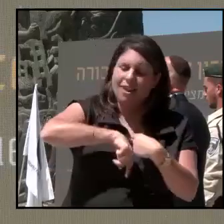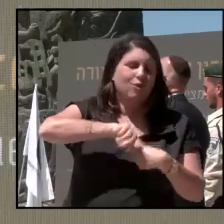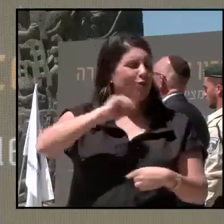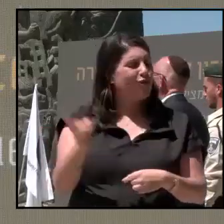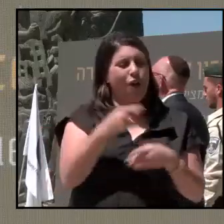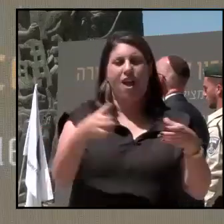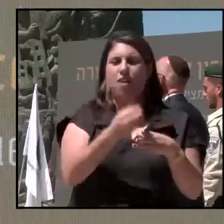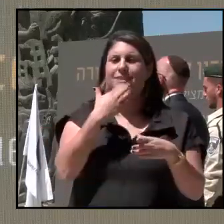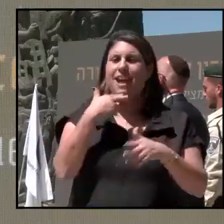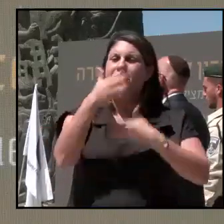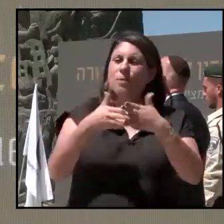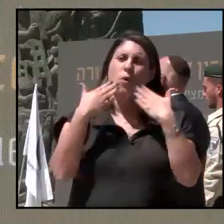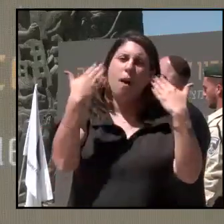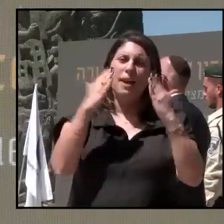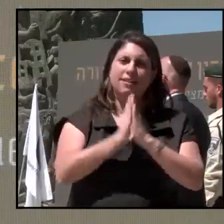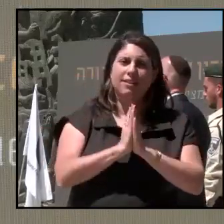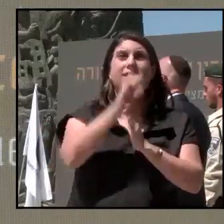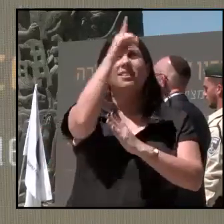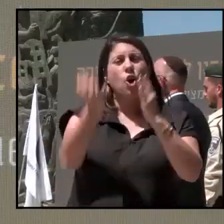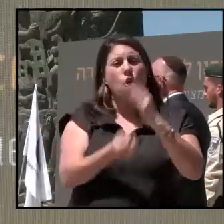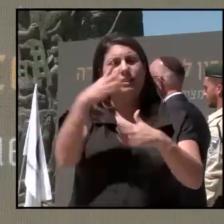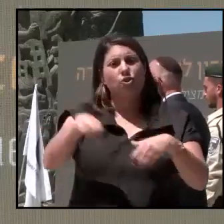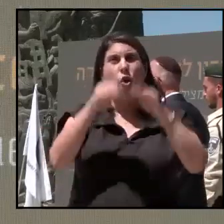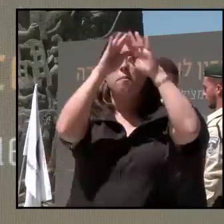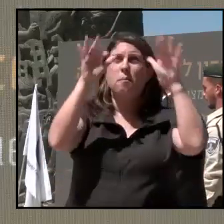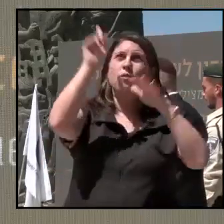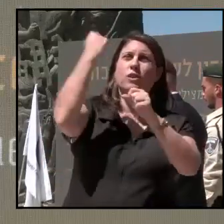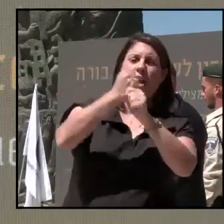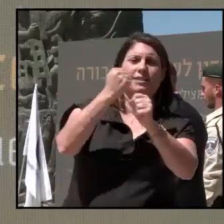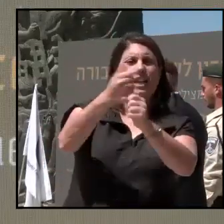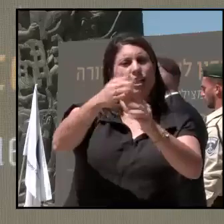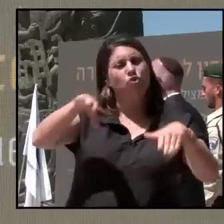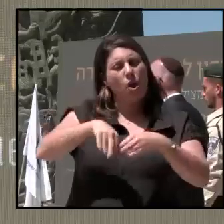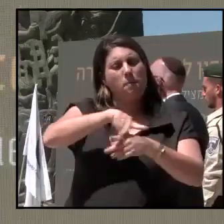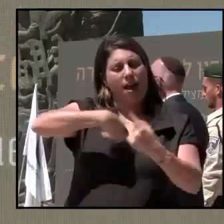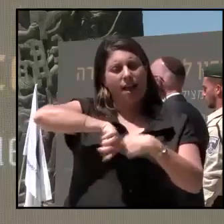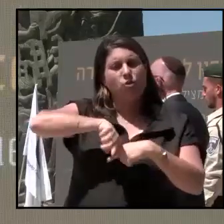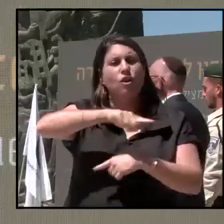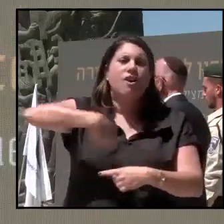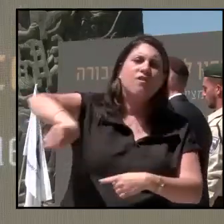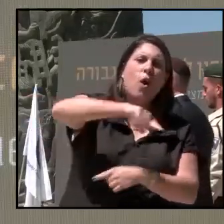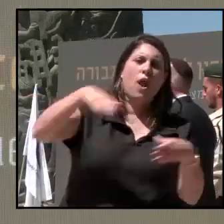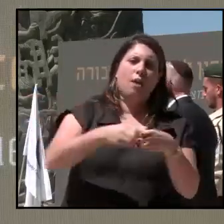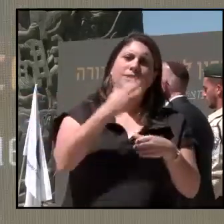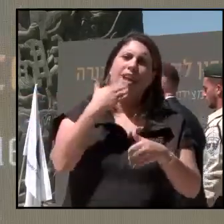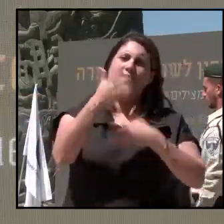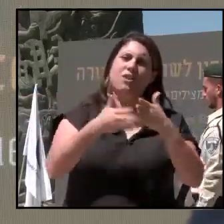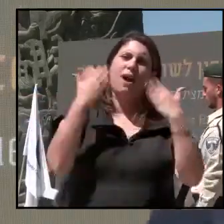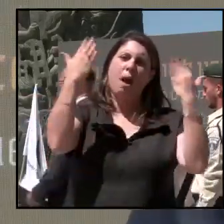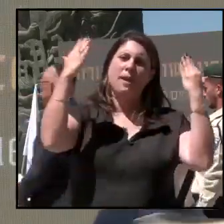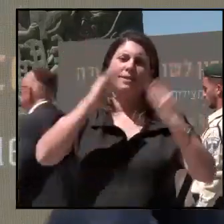ישראל, ואימו אמן. עושה שלום במומיו, הוא יעשה שלום עלינו ועל כל ישראל, ואימו אמן.